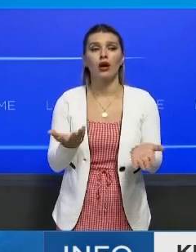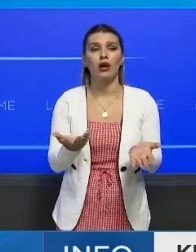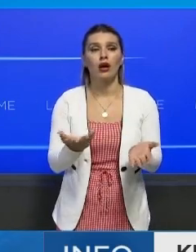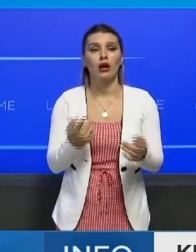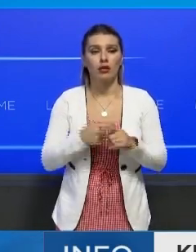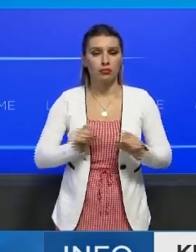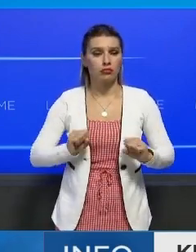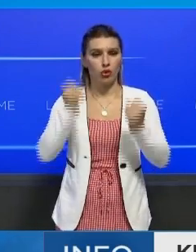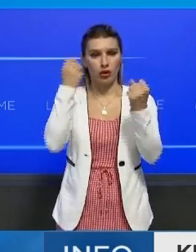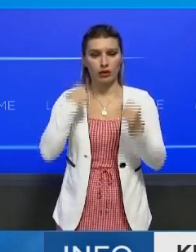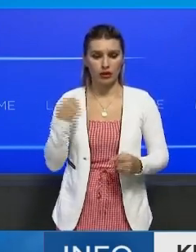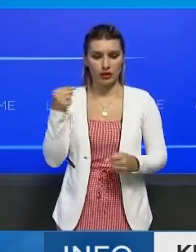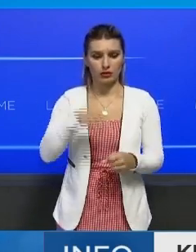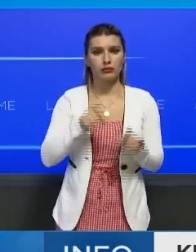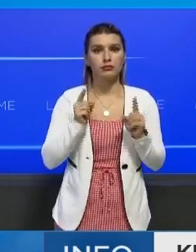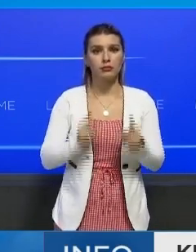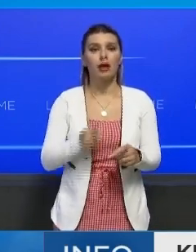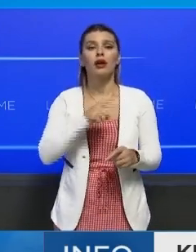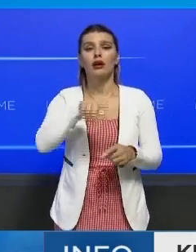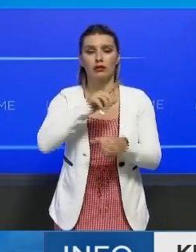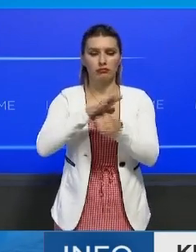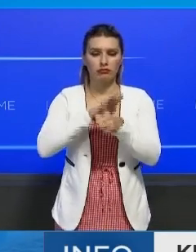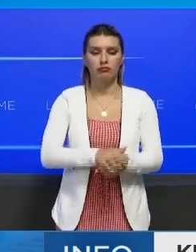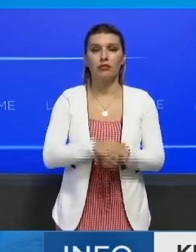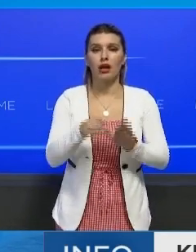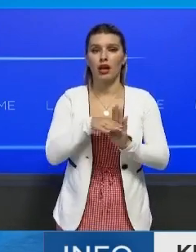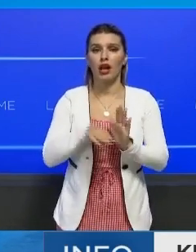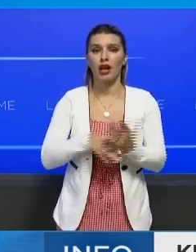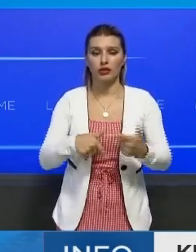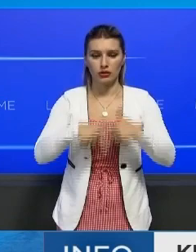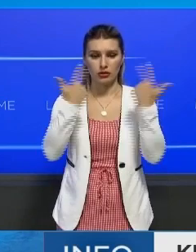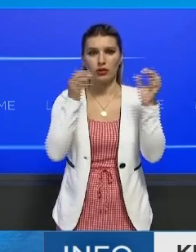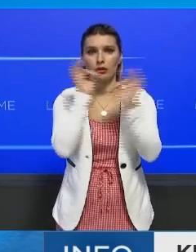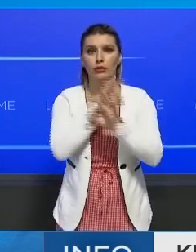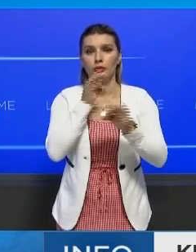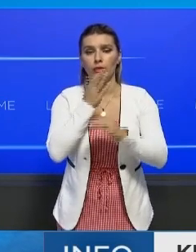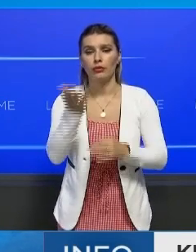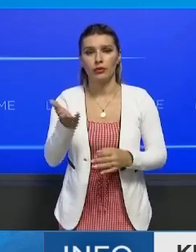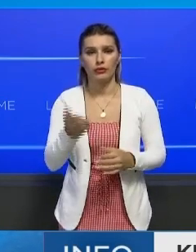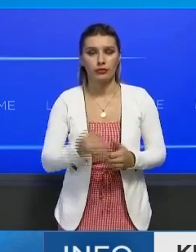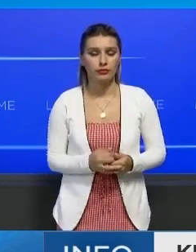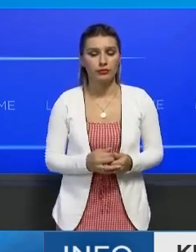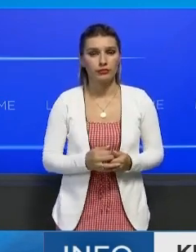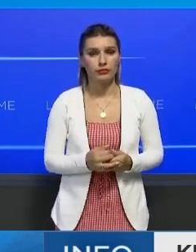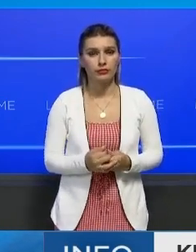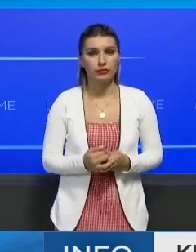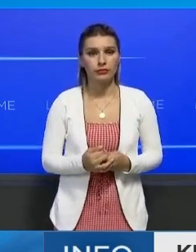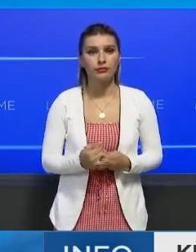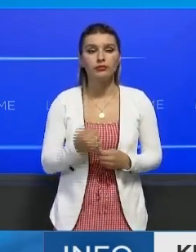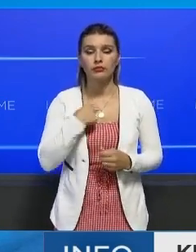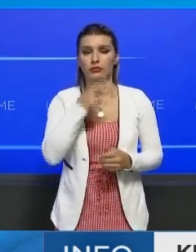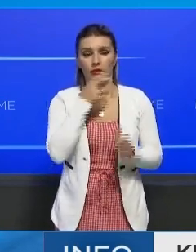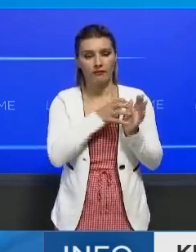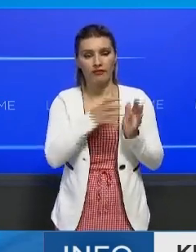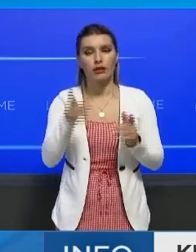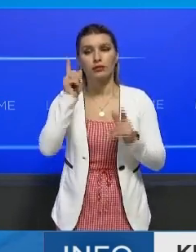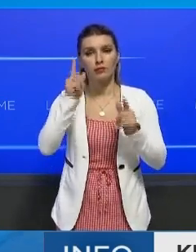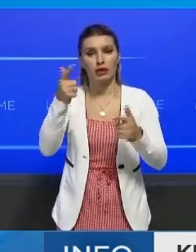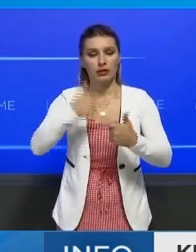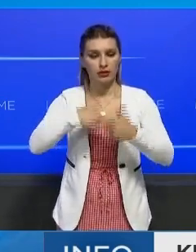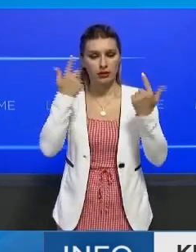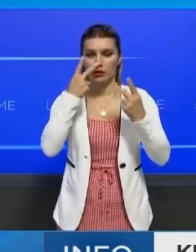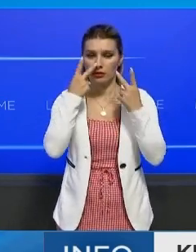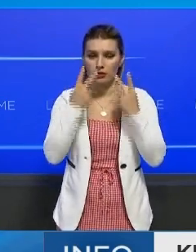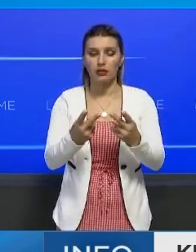me protestu, dhe me thonë këta kanë shkej ligjën me dy kamët, le të jenë të vedishëm, le të adinë se nuk nalëme me kaqë. Le ta marrë një herë për gjithmonë seriozisht